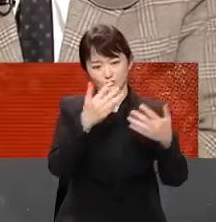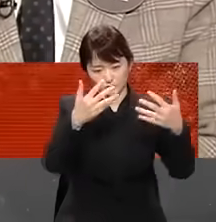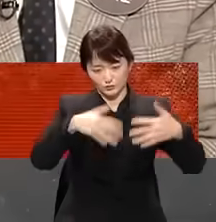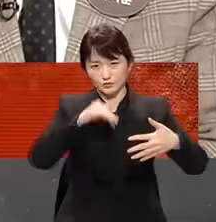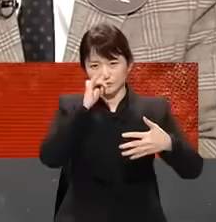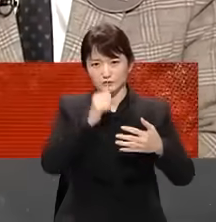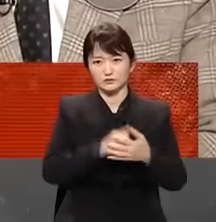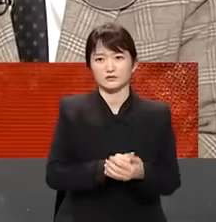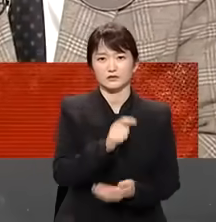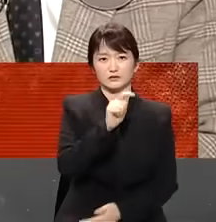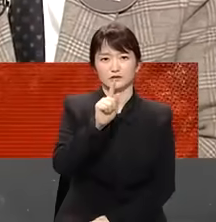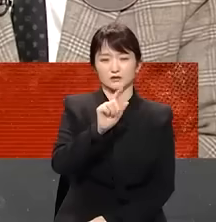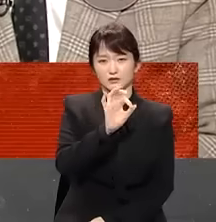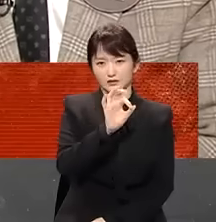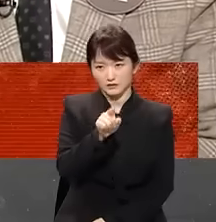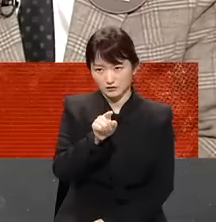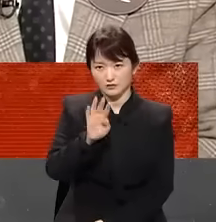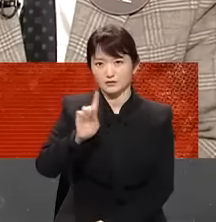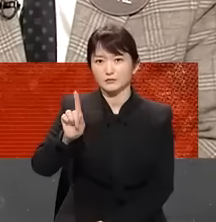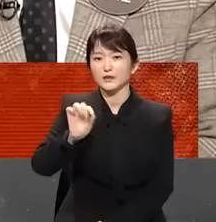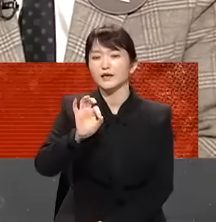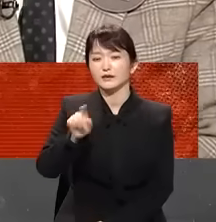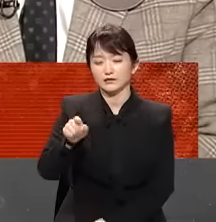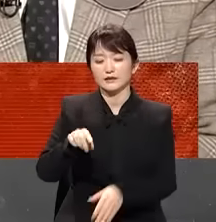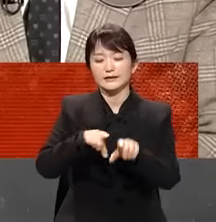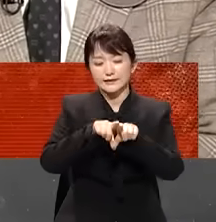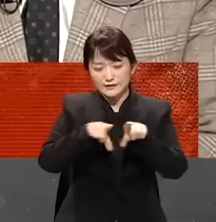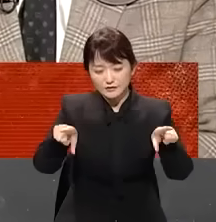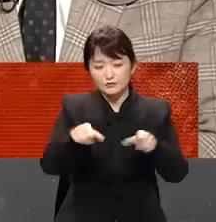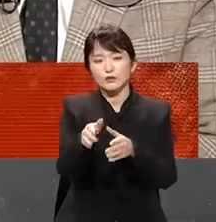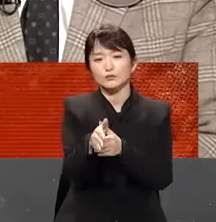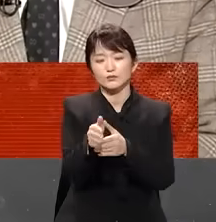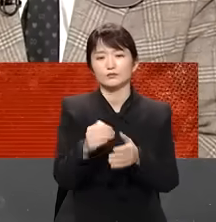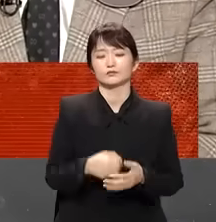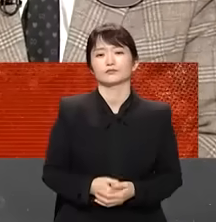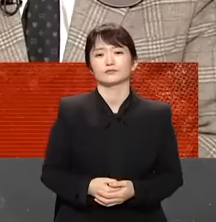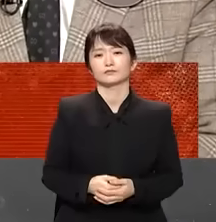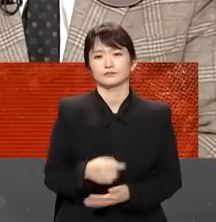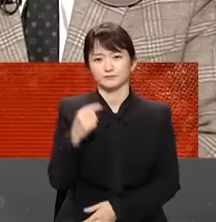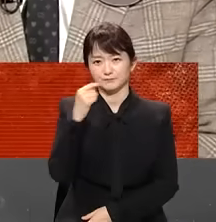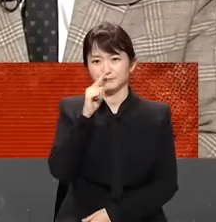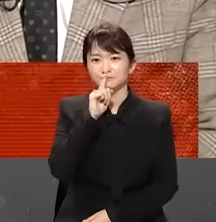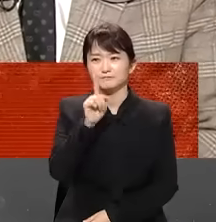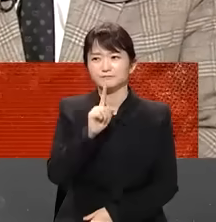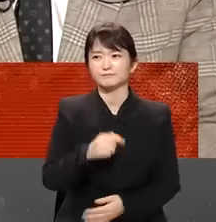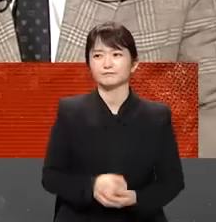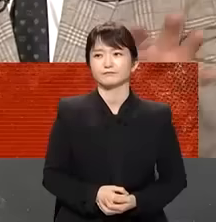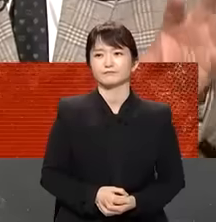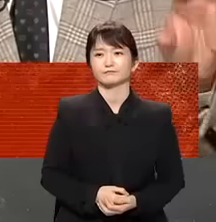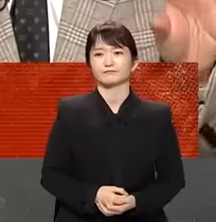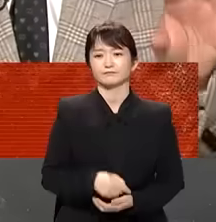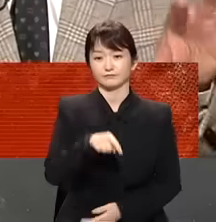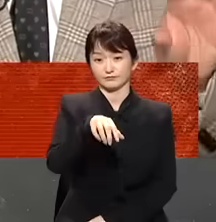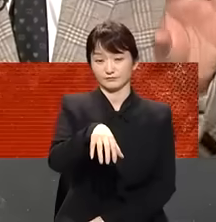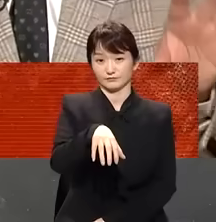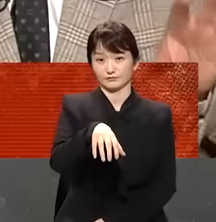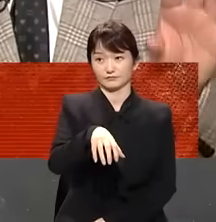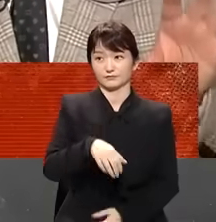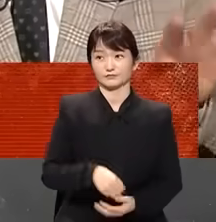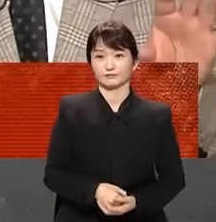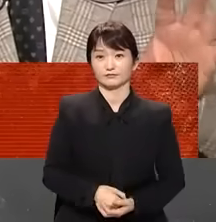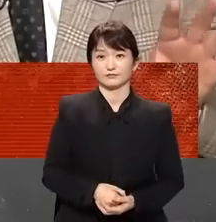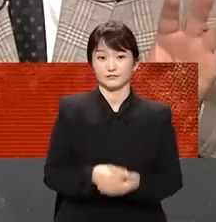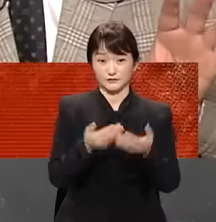광어는 사실은 일반적 회 횟감들이 냉정하게 말씀드리겠습니다 장 예 장소가 지금